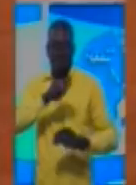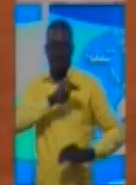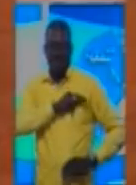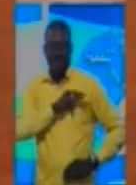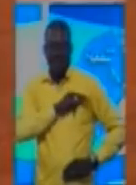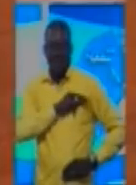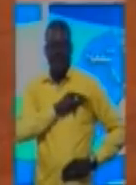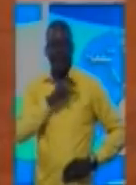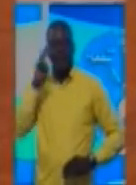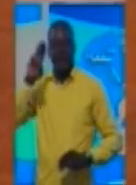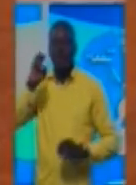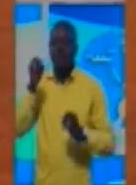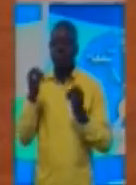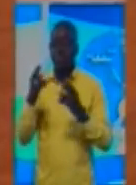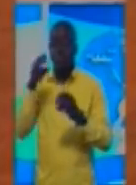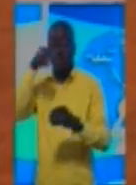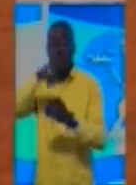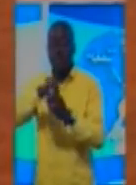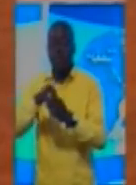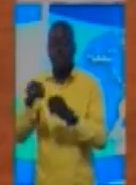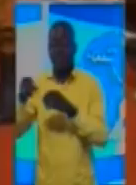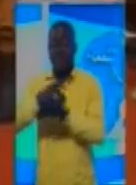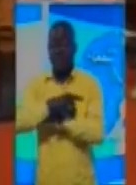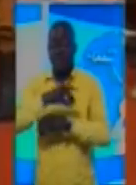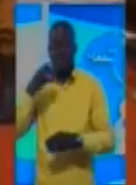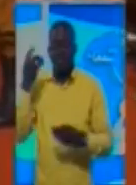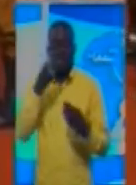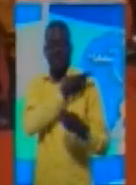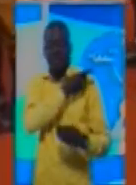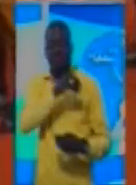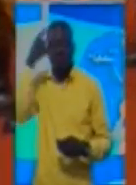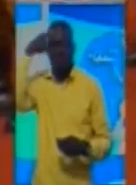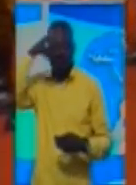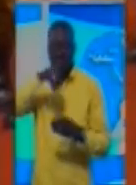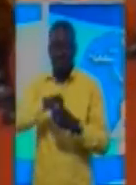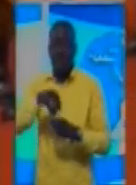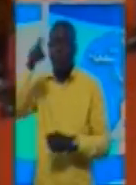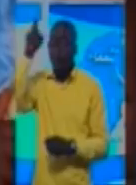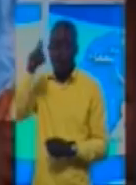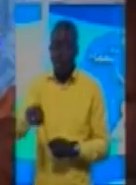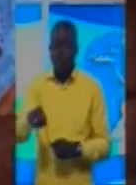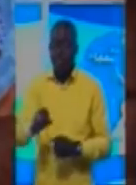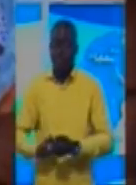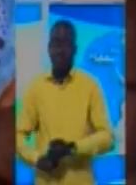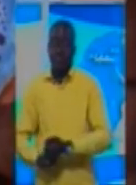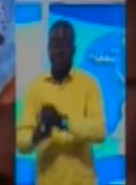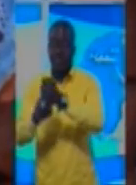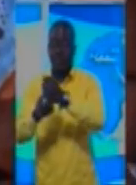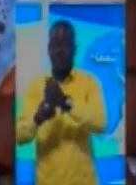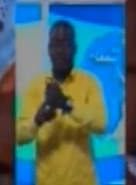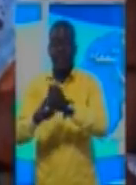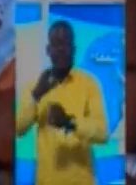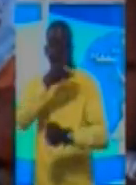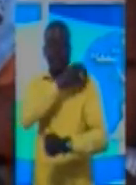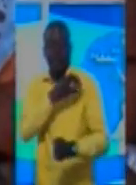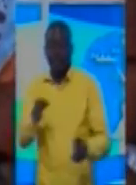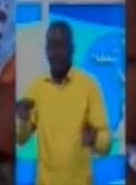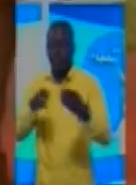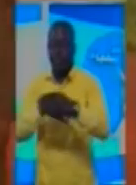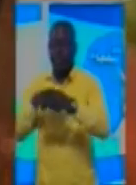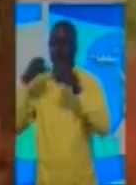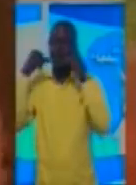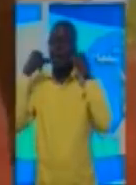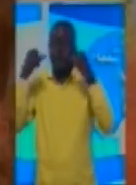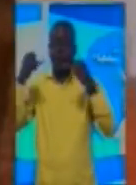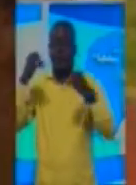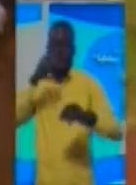fonctions jalonnent le parcours du soldat. Commandant de la compagnie de commandement et de soutien et chef du bureau information